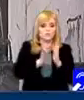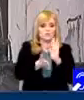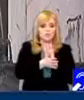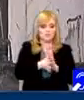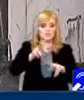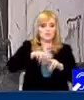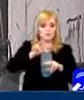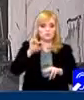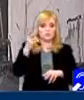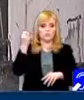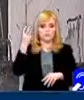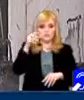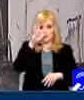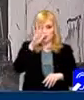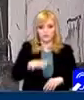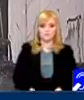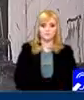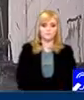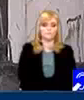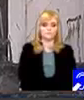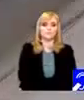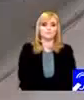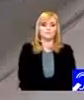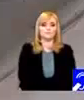la penitenciarul 13 din Chișinău.